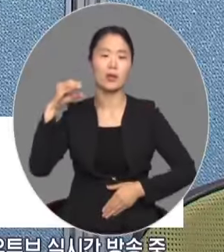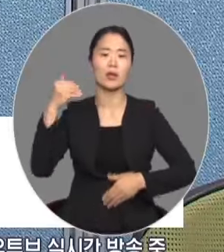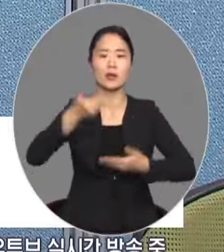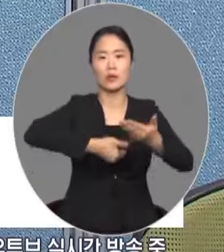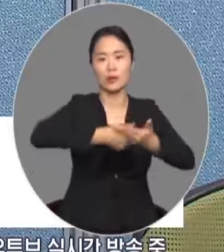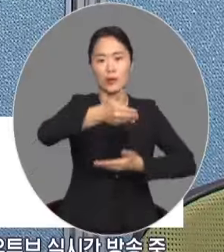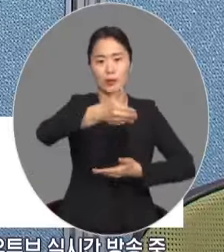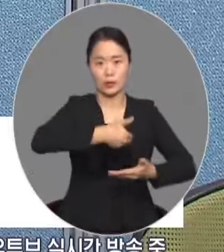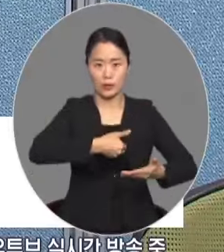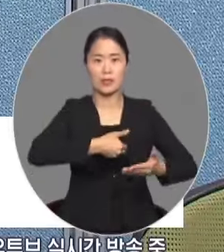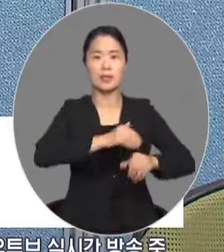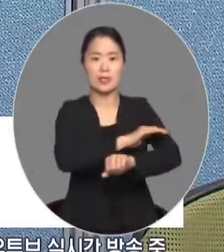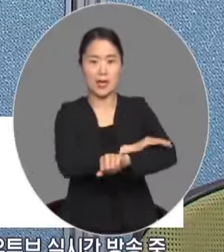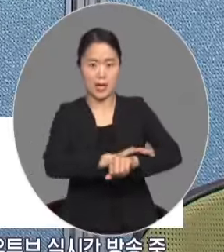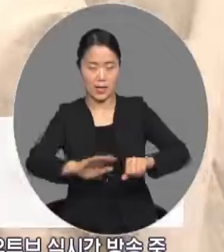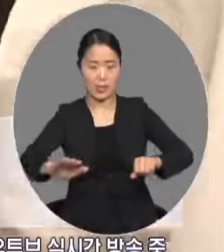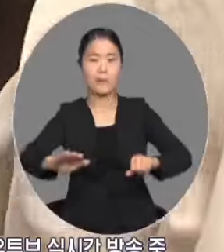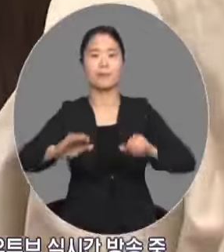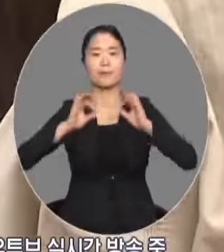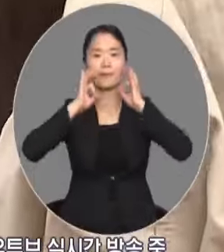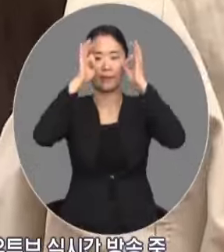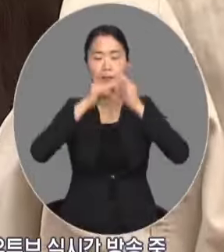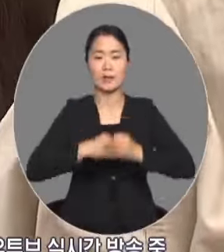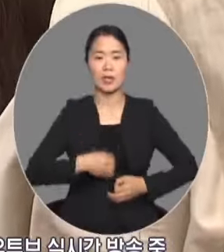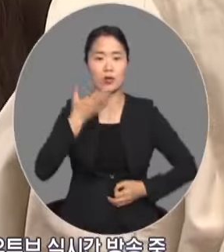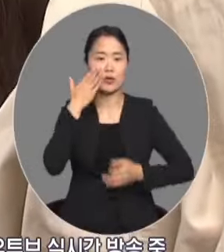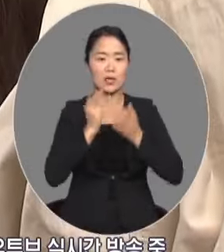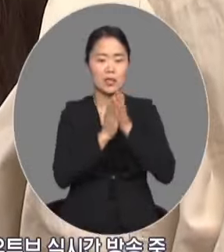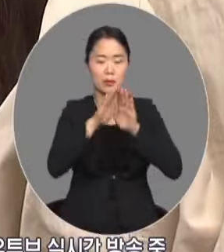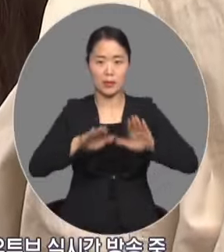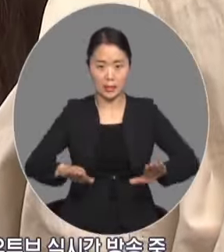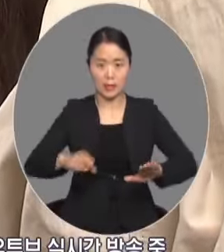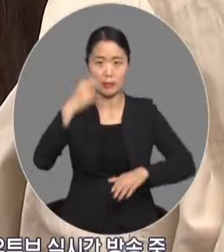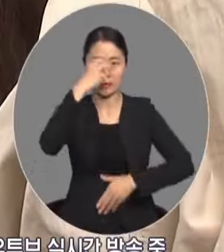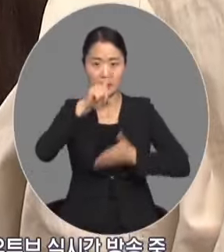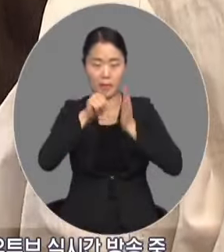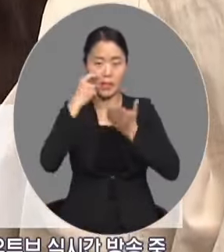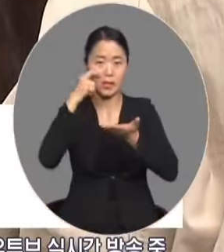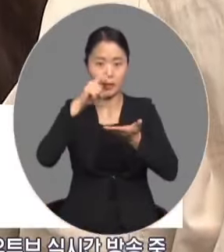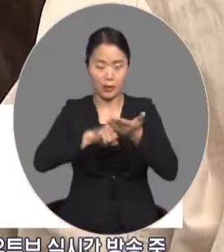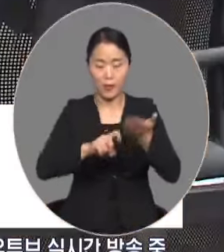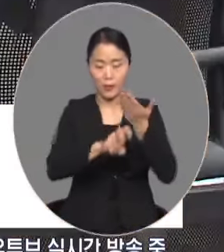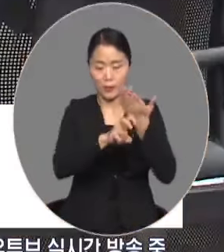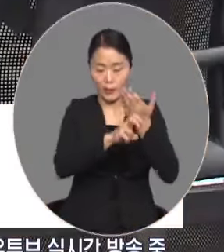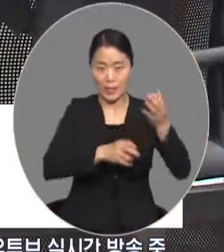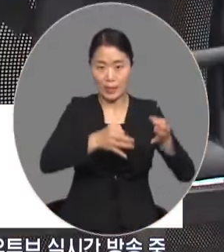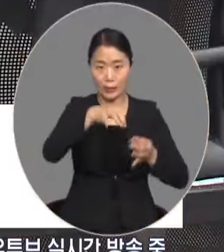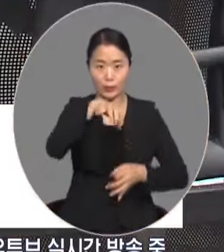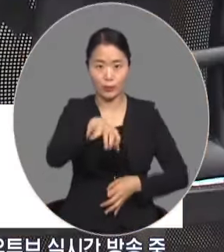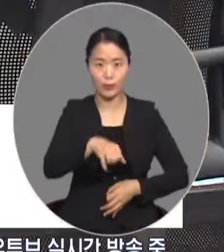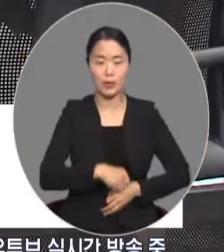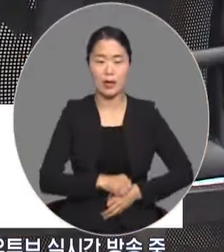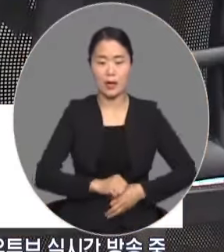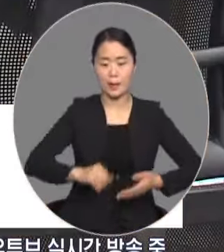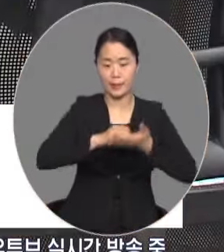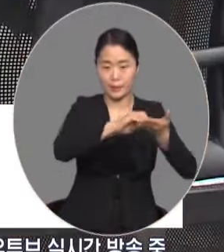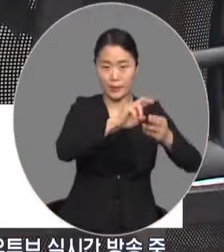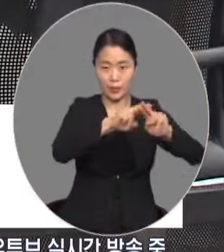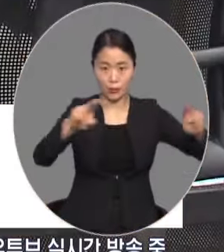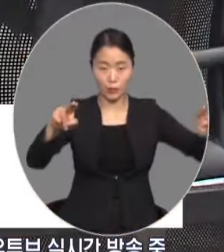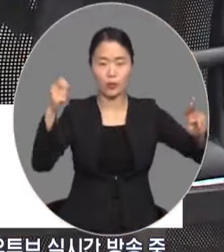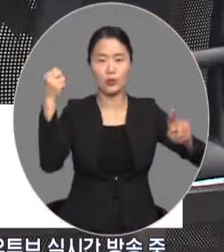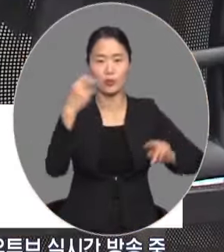정착될 수 있도록 힘쓰겠습니다 울산시는 이번 단속에서 적발된 부정 유통 업소는 가맹점 등록